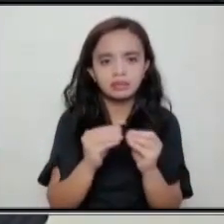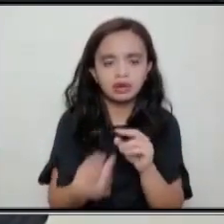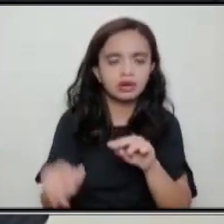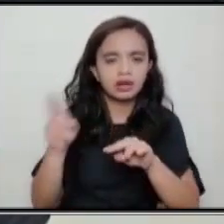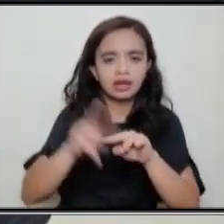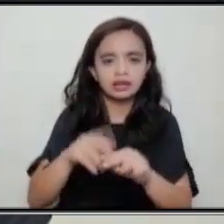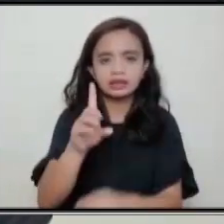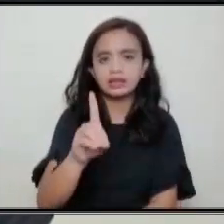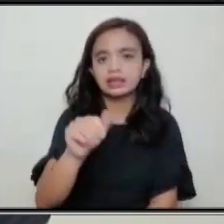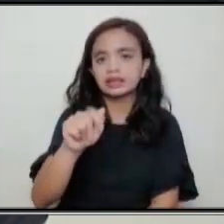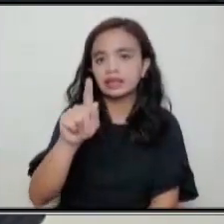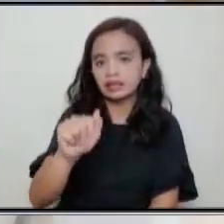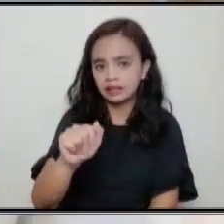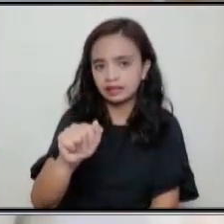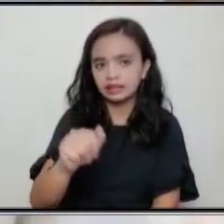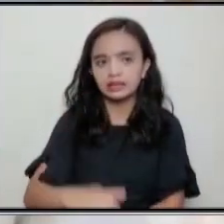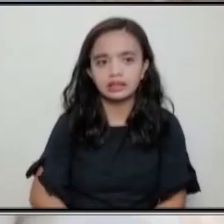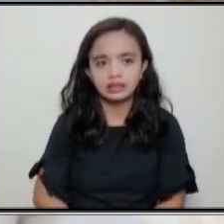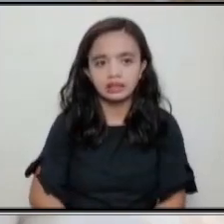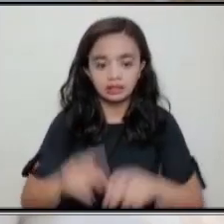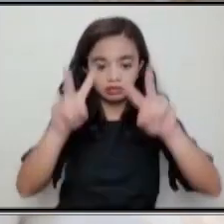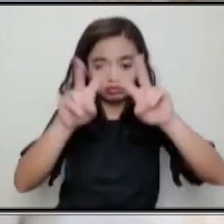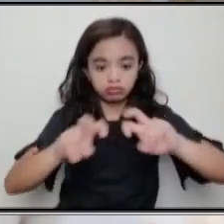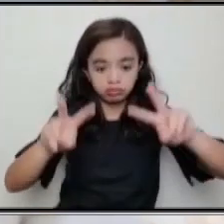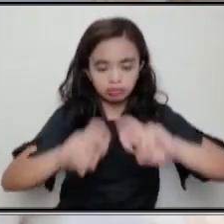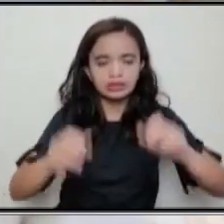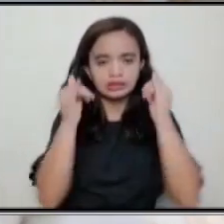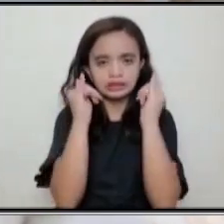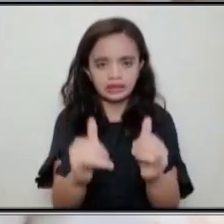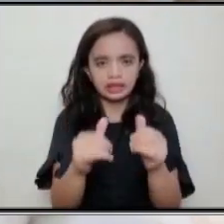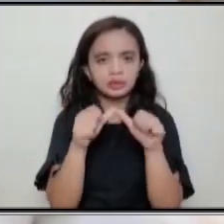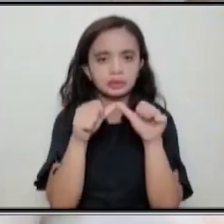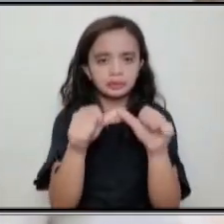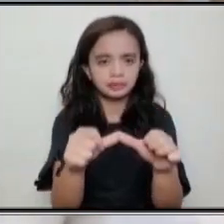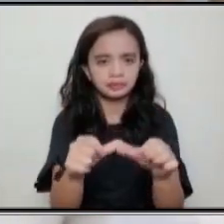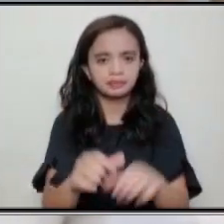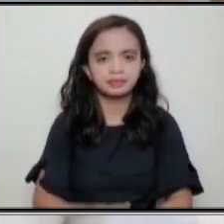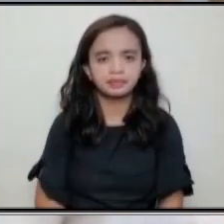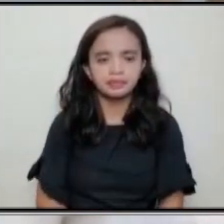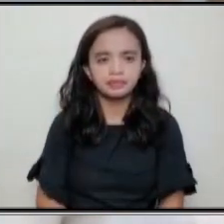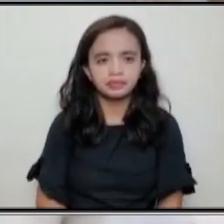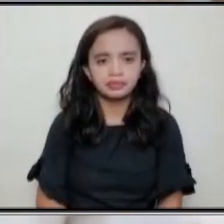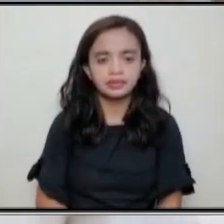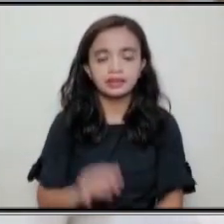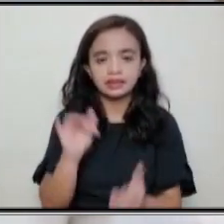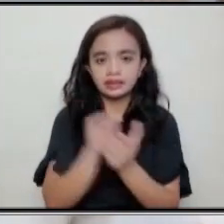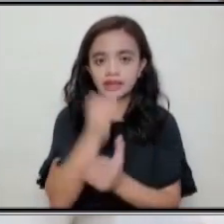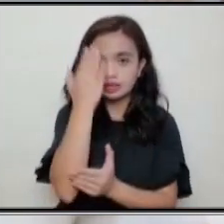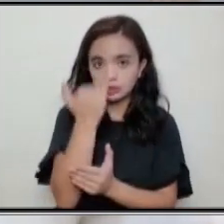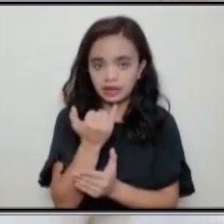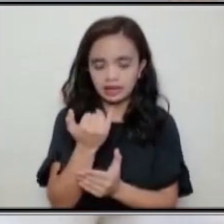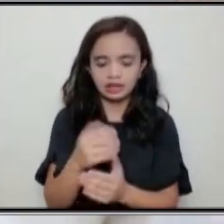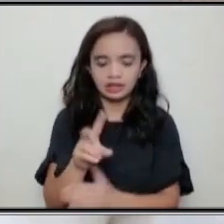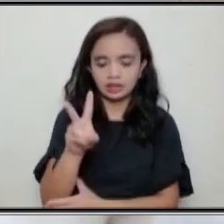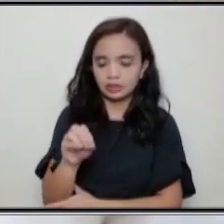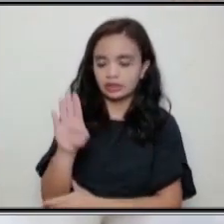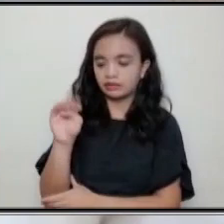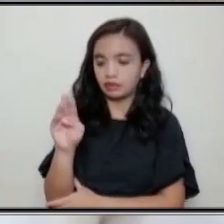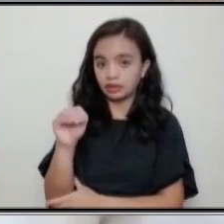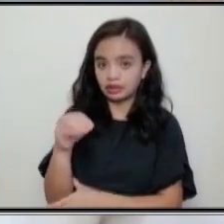patuloy ang ginagawang pag-aaral. That's the reason why we have this updated study in 2014. Sinama natin